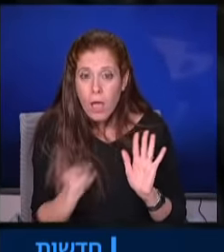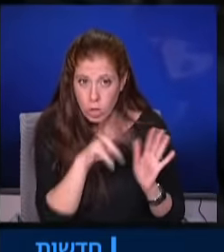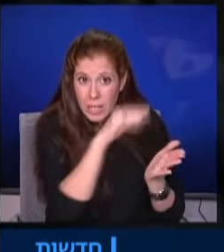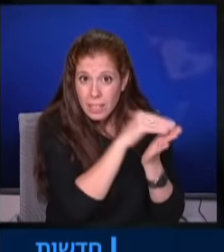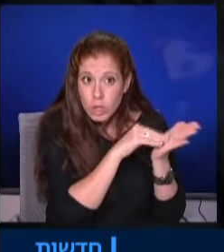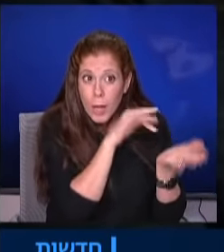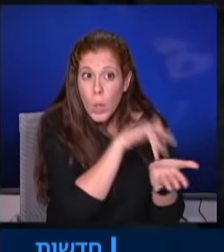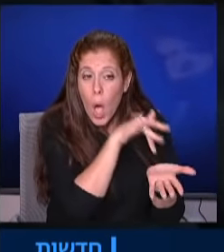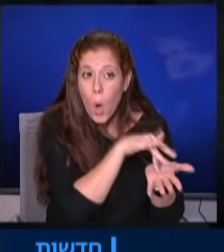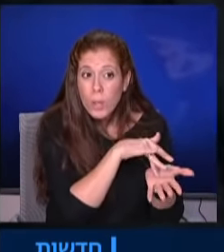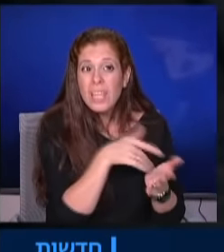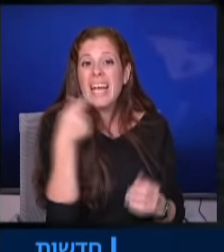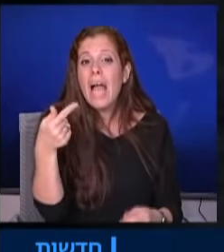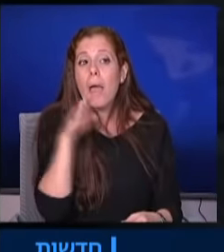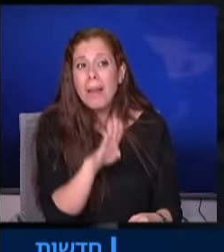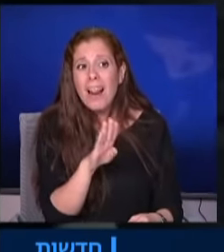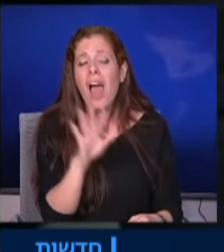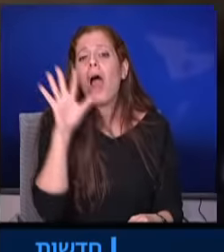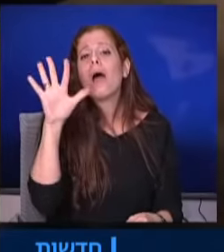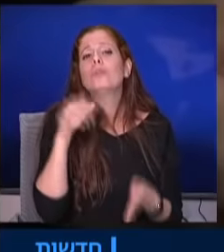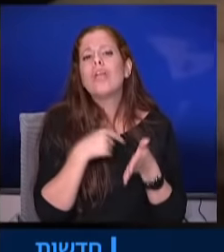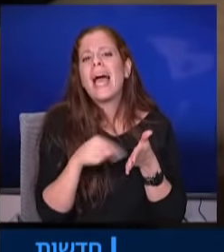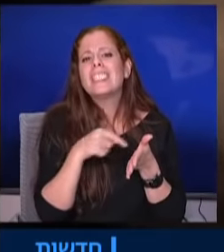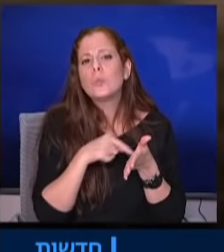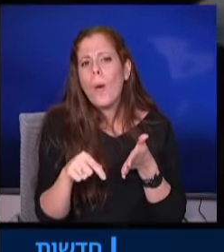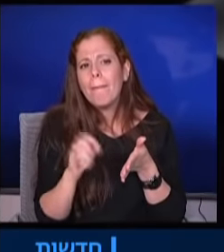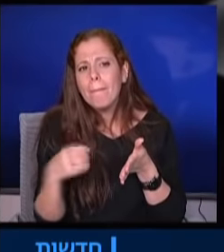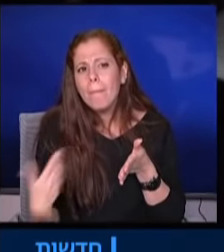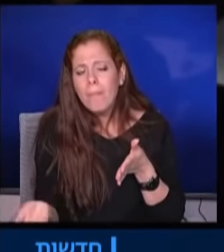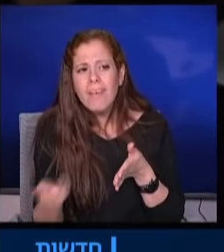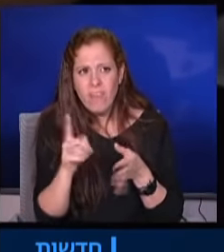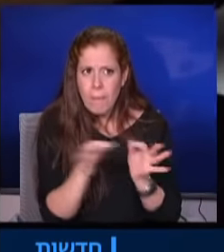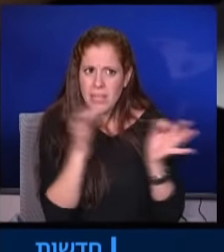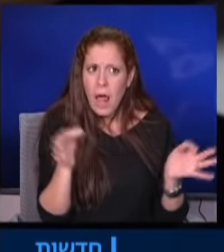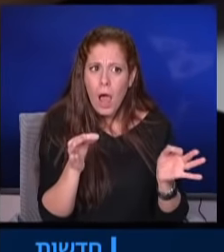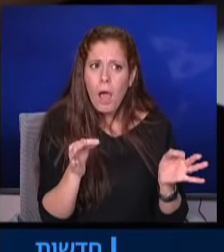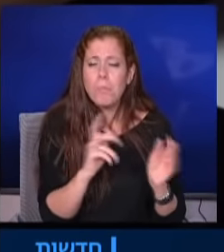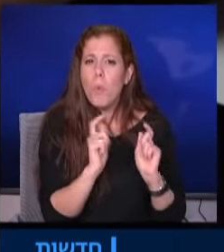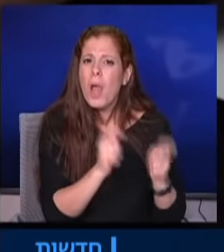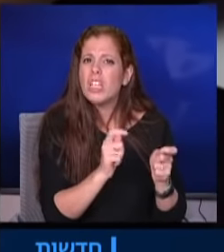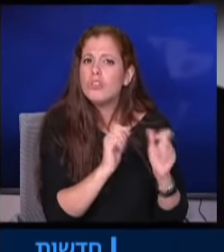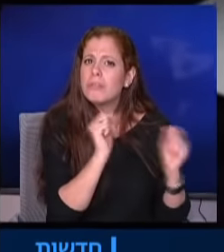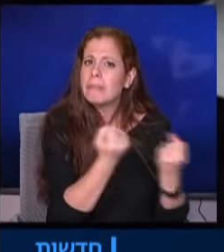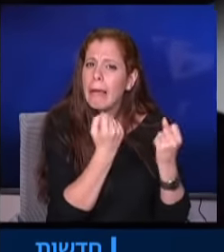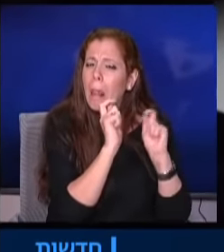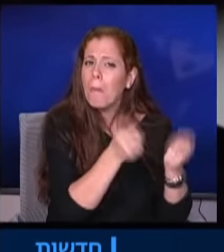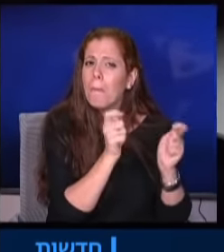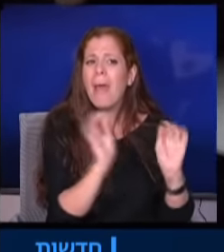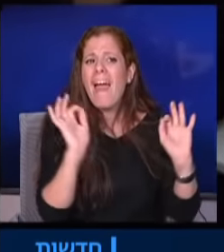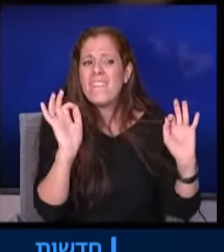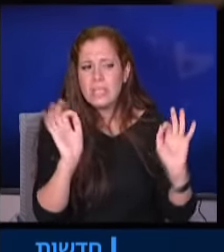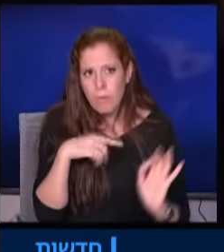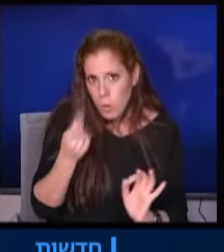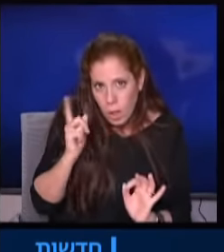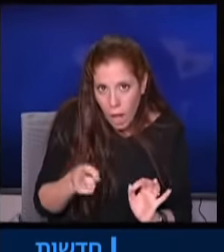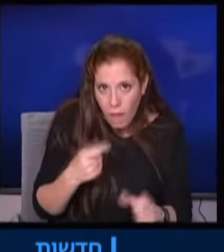רשימת נוכחות. גיא בלילה, 5 חיסורים, והוא בהתחלה לא הגיש תרגילים בכלל. ואמרתי לו, אתה